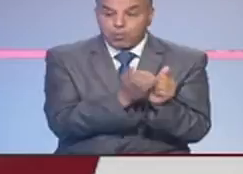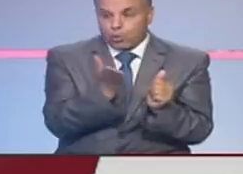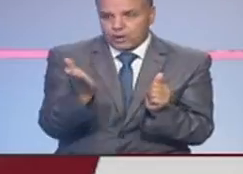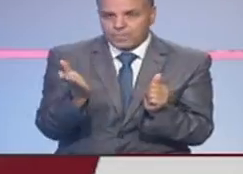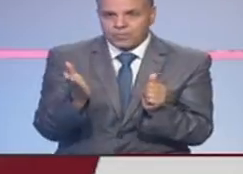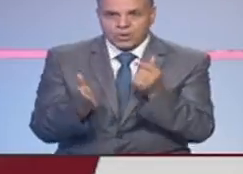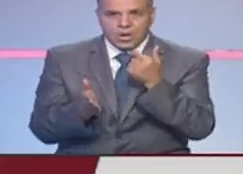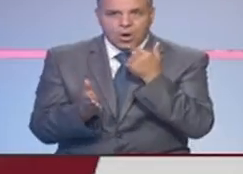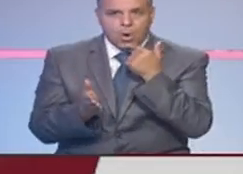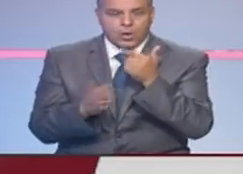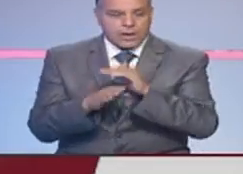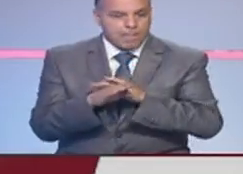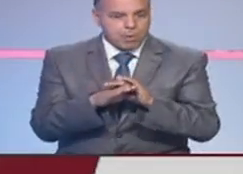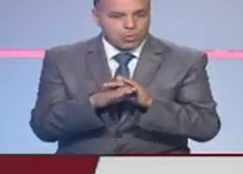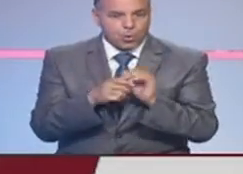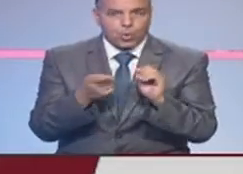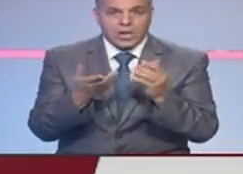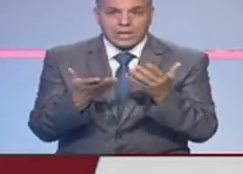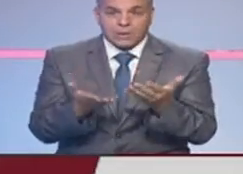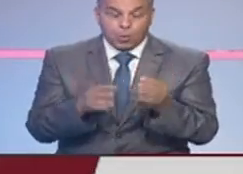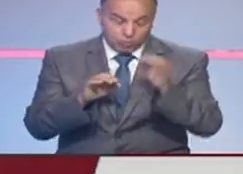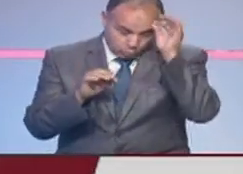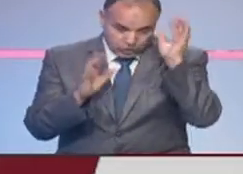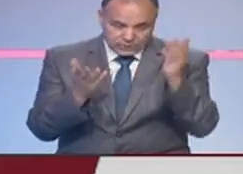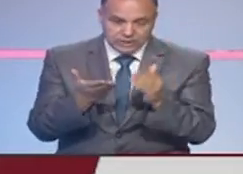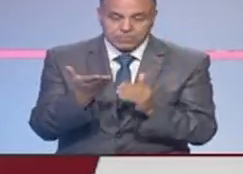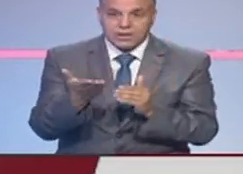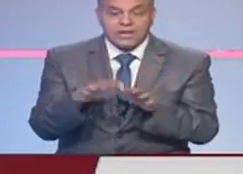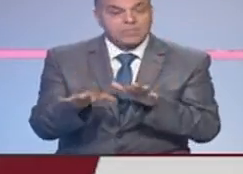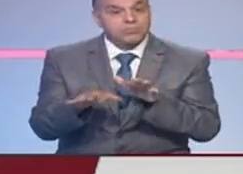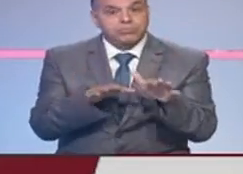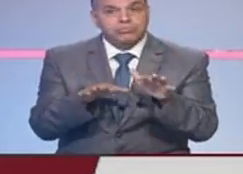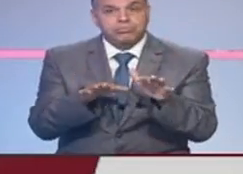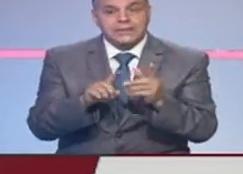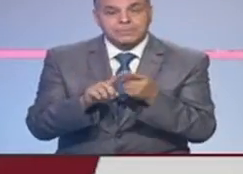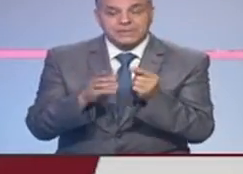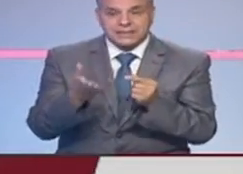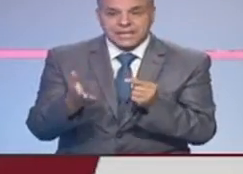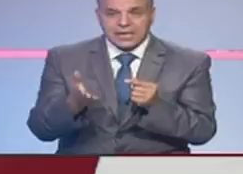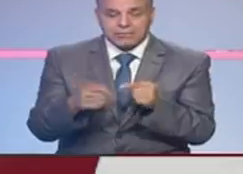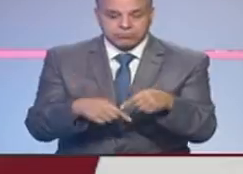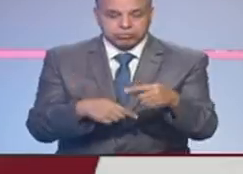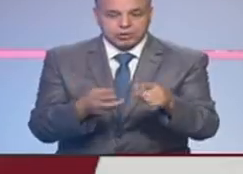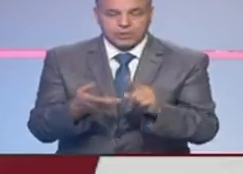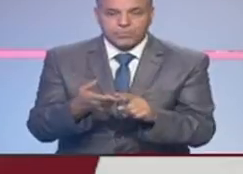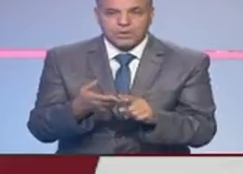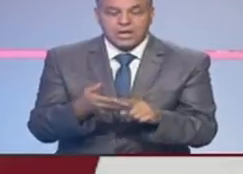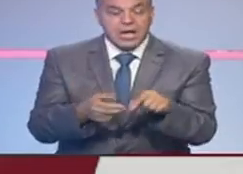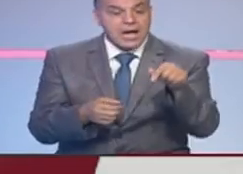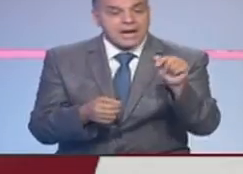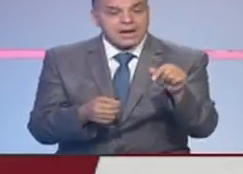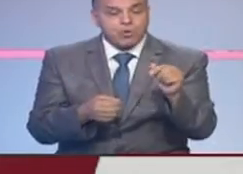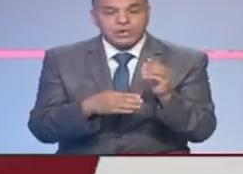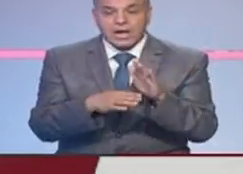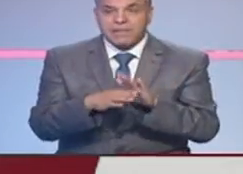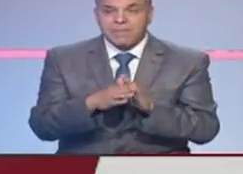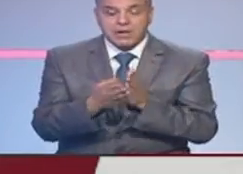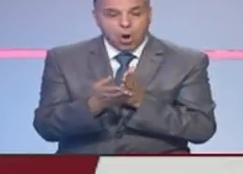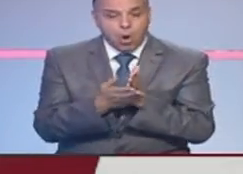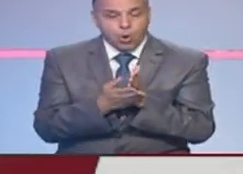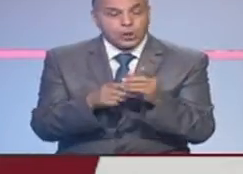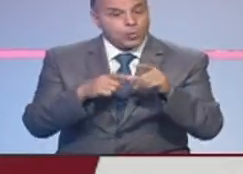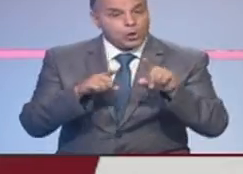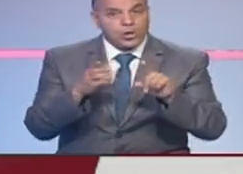وانه تمحور حول الوضع العام في ظل الاجراءات الاستثنائيه الجاريه وضروره ضمان الحقوق